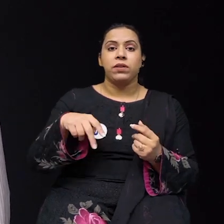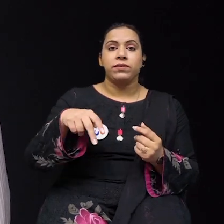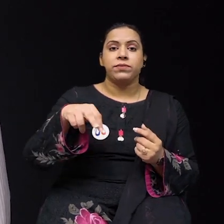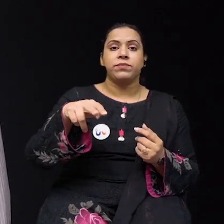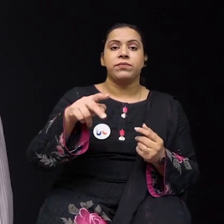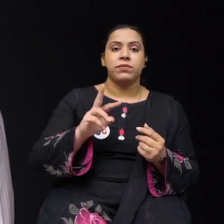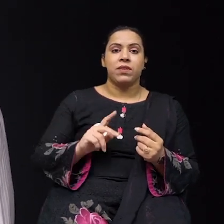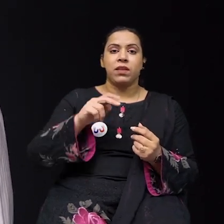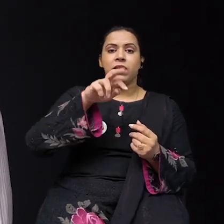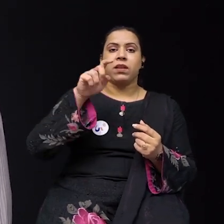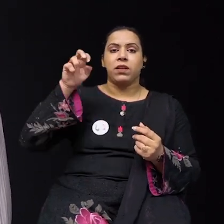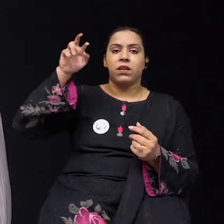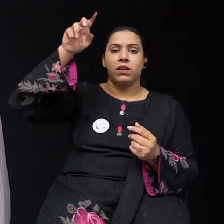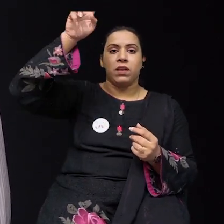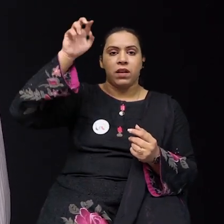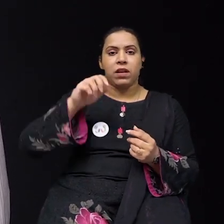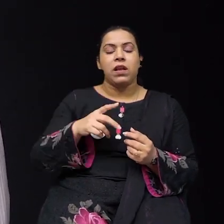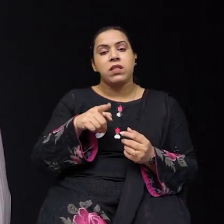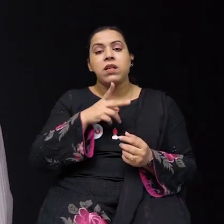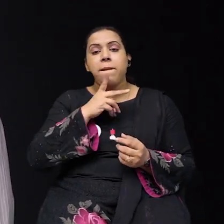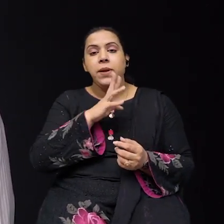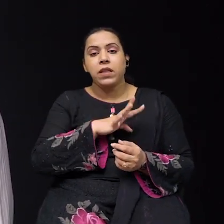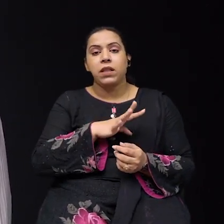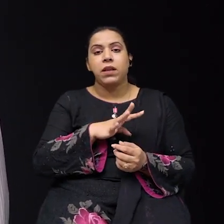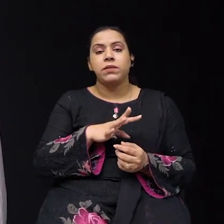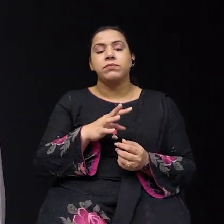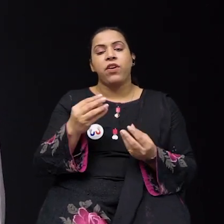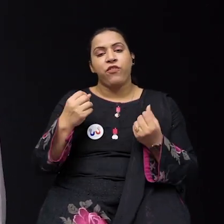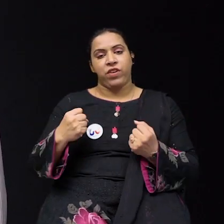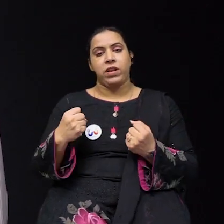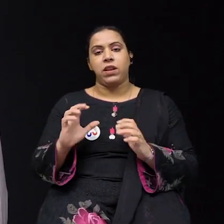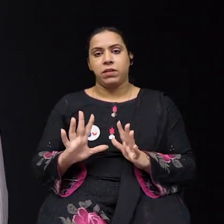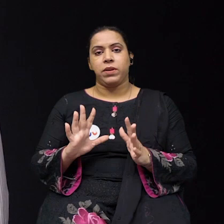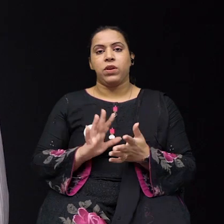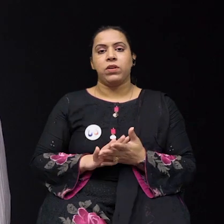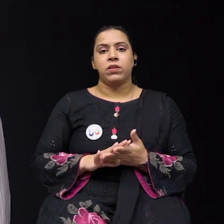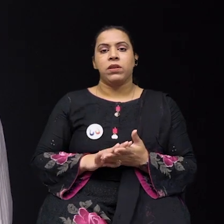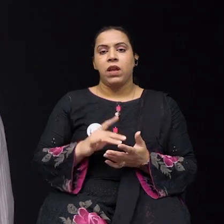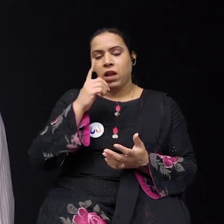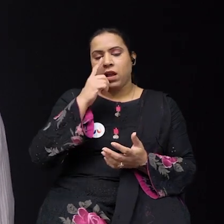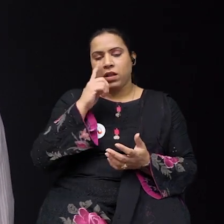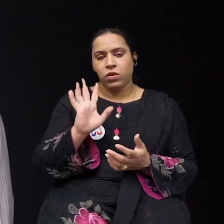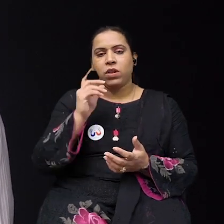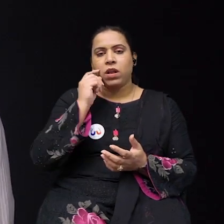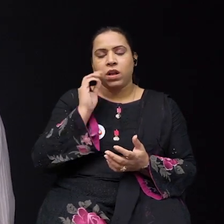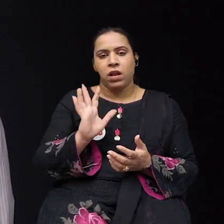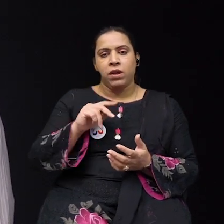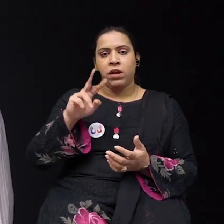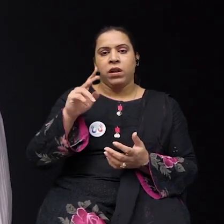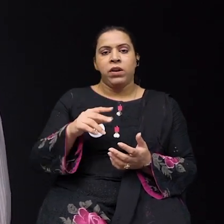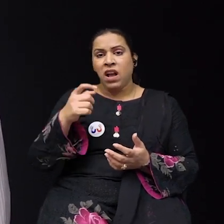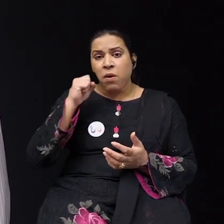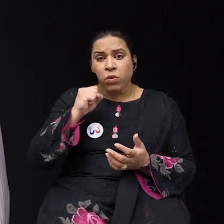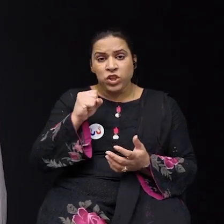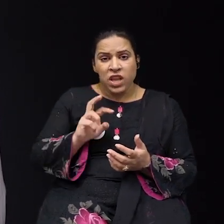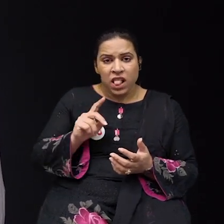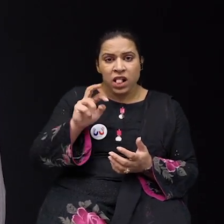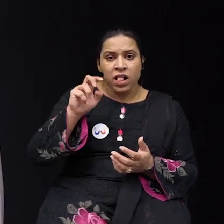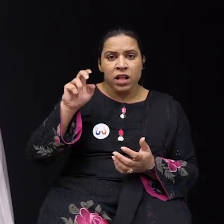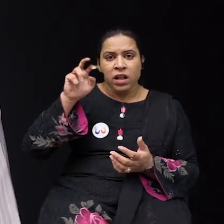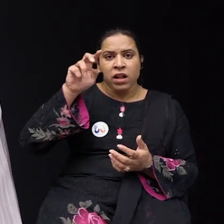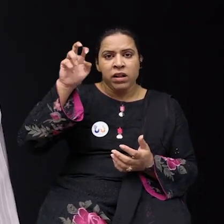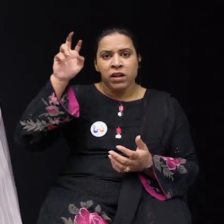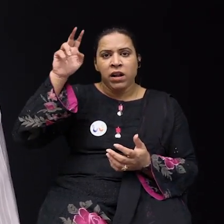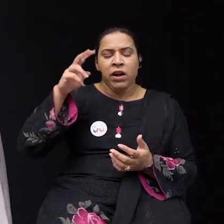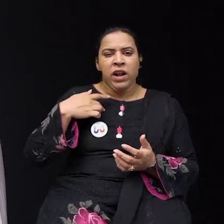کے ساتھ 4-5 منزلیں چڑھ سکتے ہو نا، تو اس کا مطلب ہے کہ آپ ریزنیبلی فٹ آدمی ہیں یا خاتون ہیں. لیکن اگر آپ کو وہ چڑھنے میں مشکل